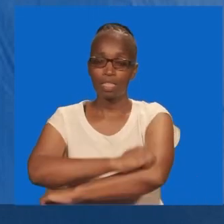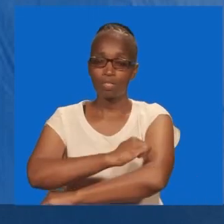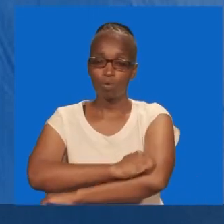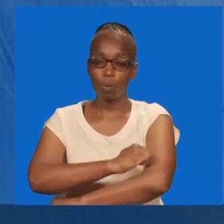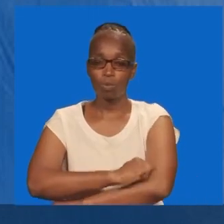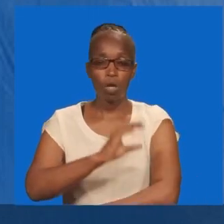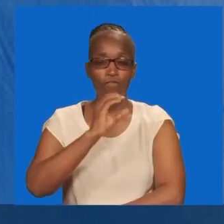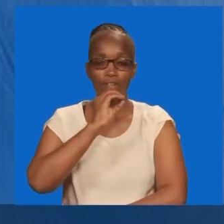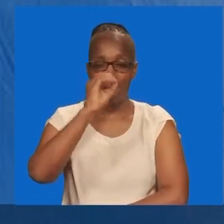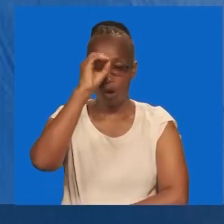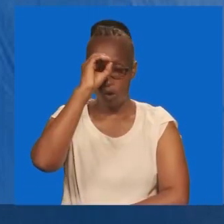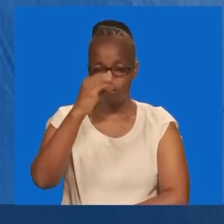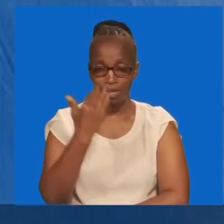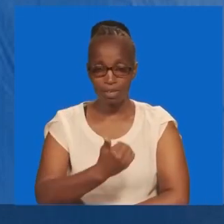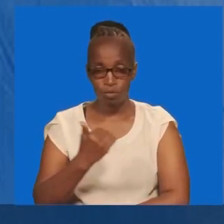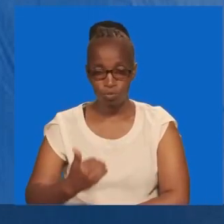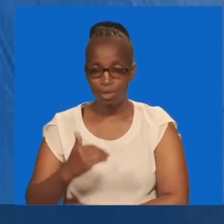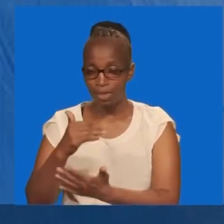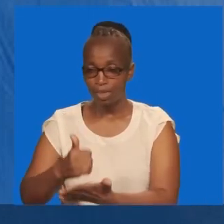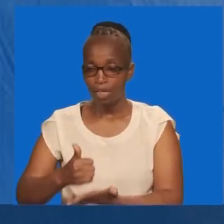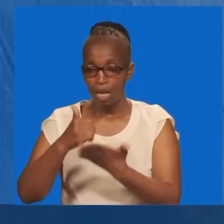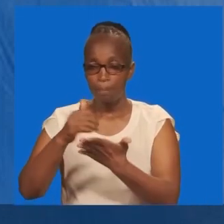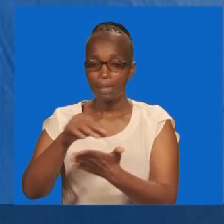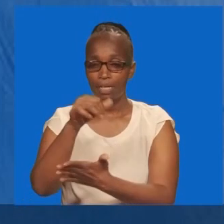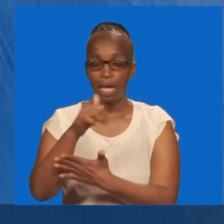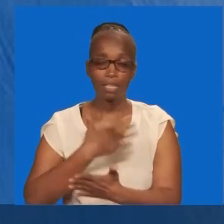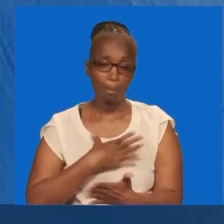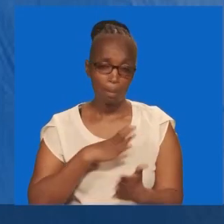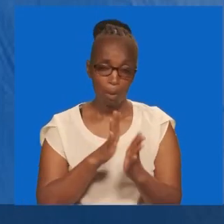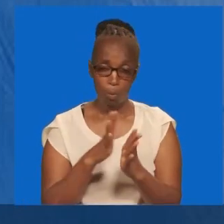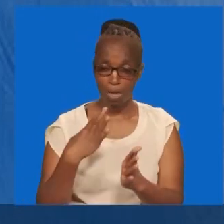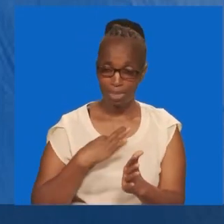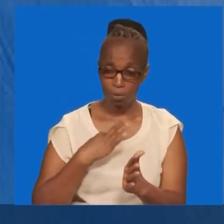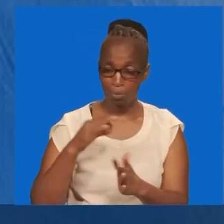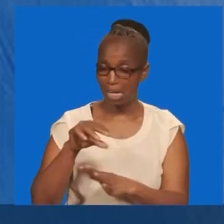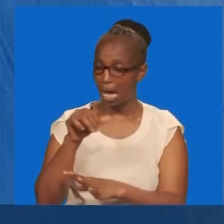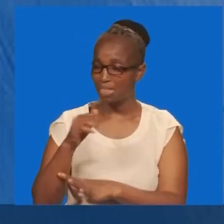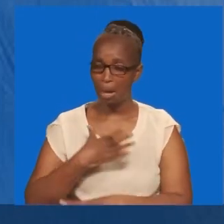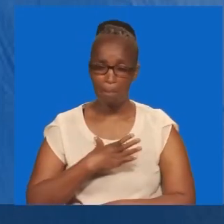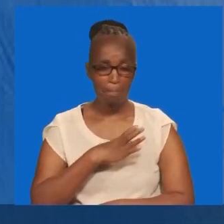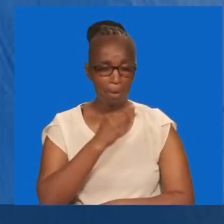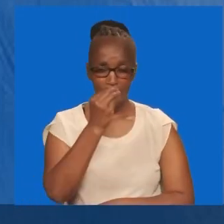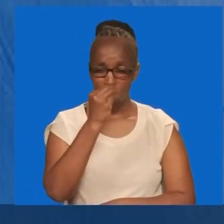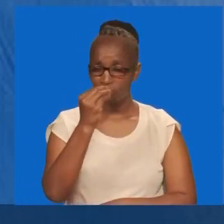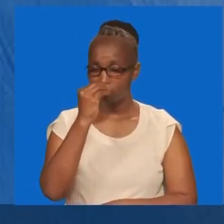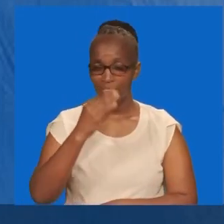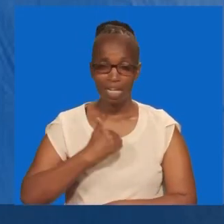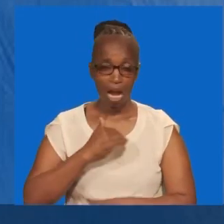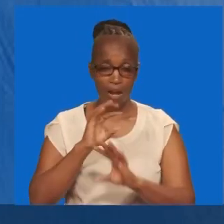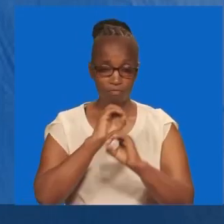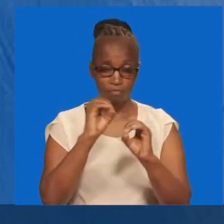kutembelea shule za watoto mayatima, kuwasaidia wengine na hata na manguo. Wengine hawana